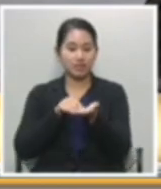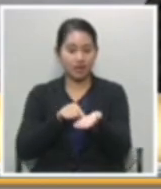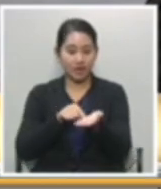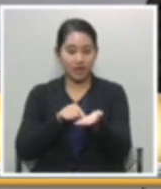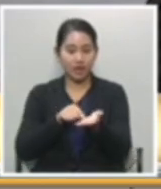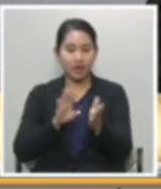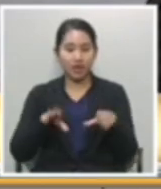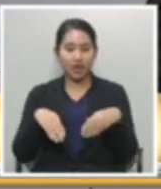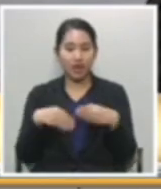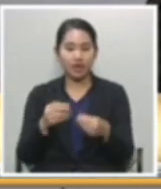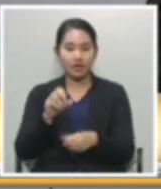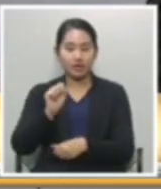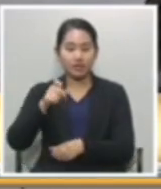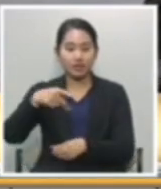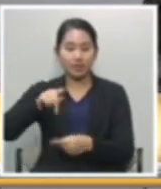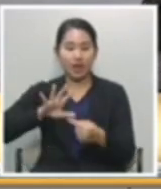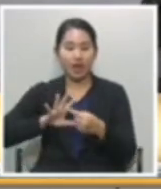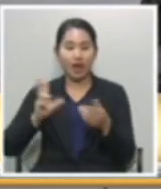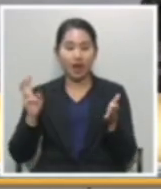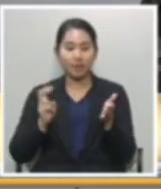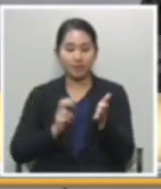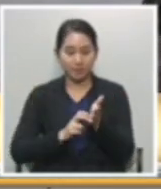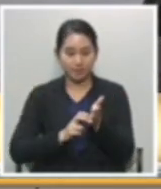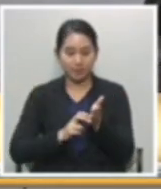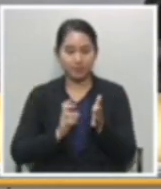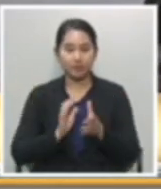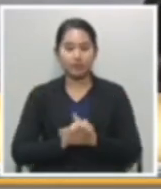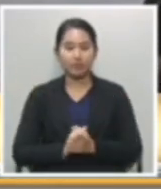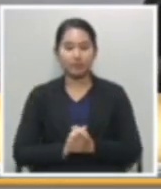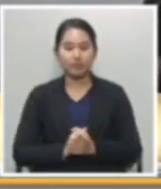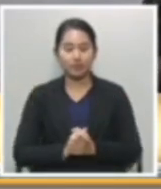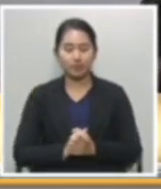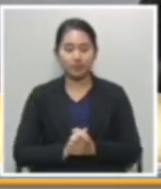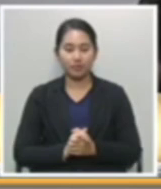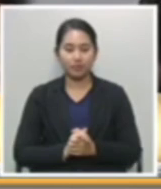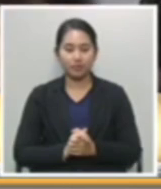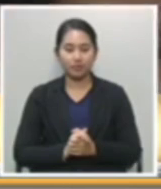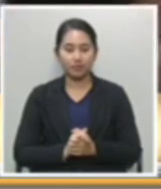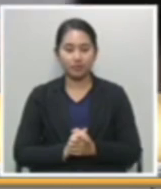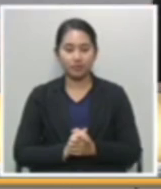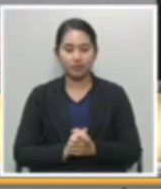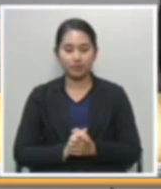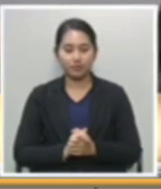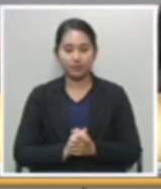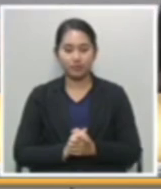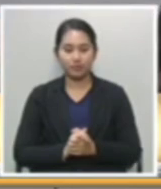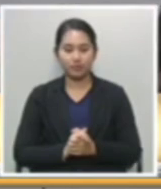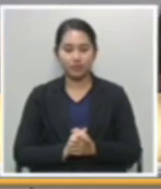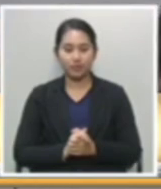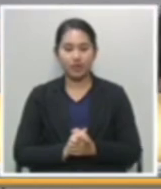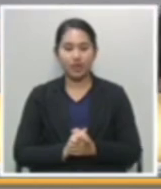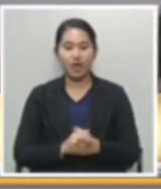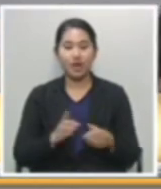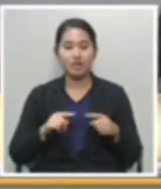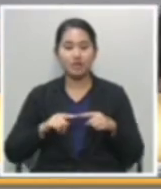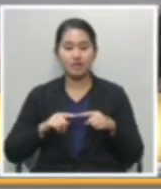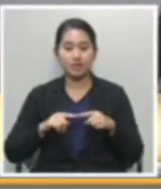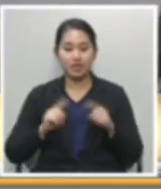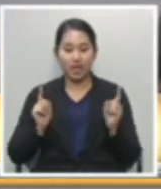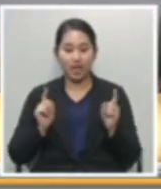ภาผู้แทนรับรอง1ใน10ในสภาผู้แทนราษฎรนะครับแต่กลับเป็นกระทำในรัฐ